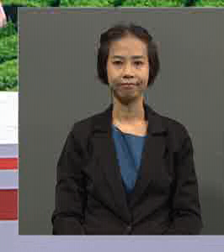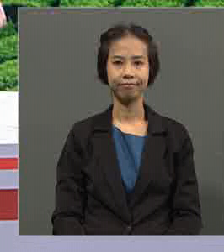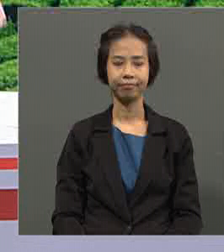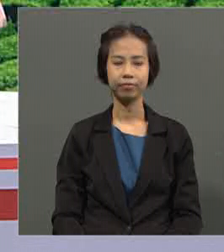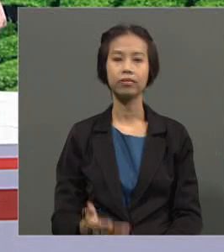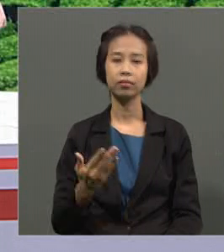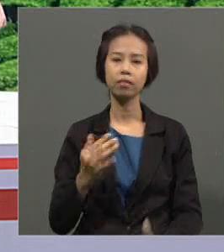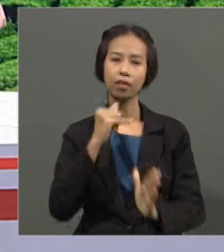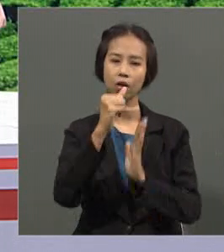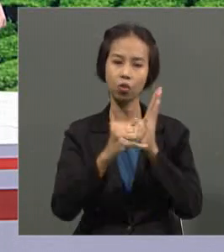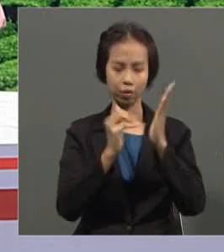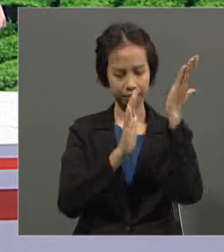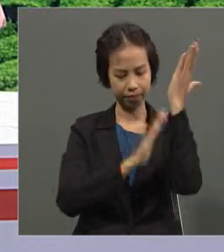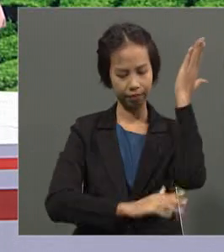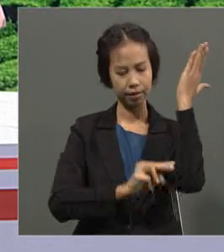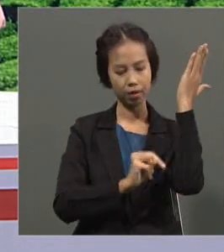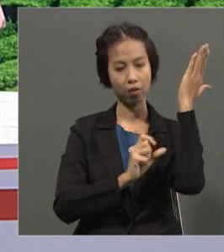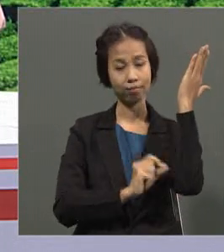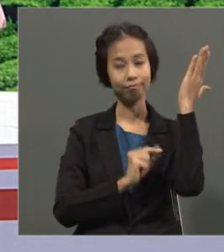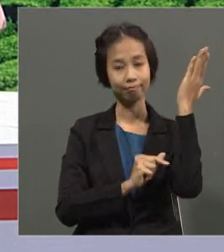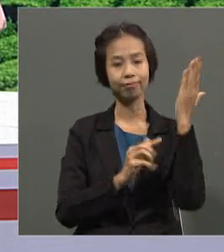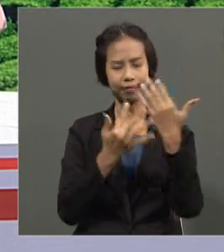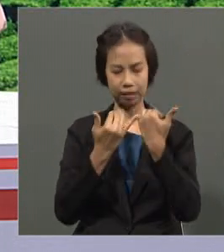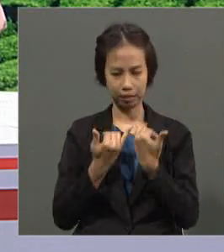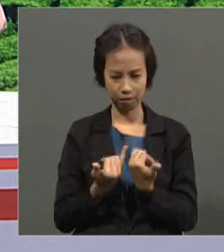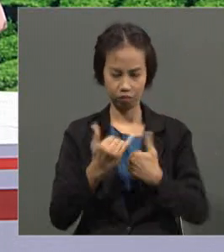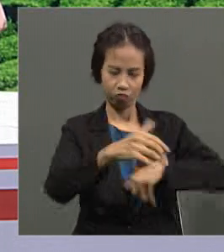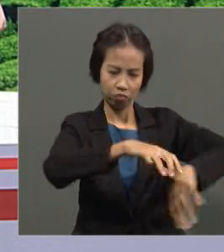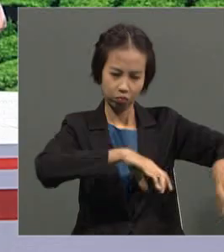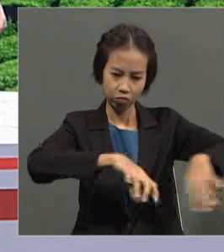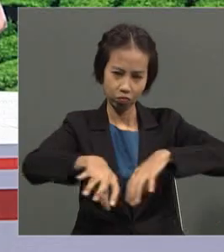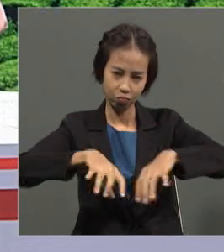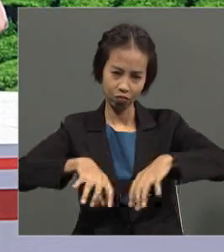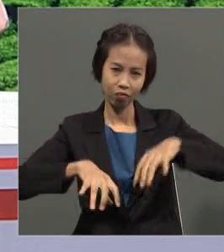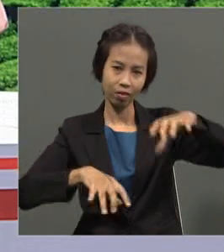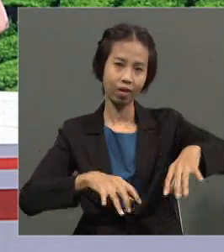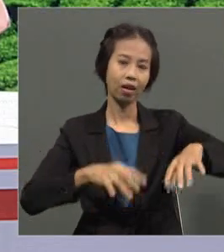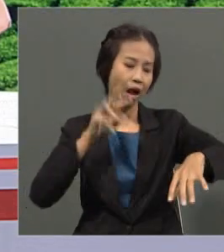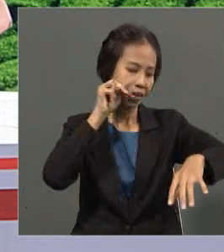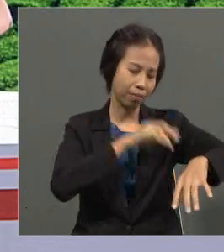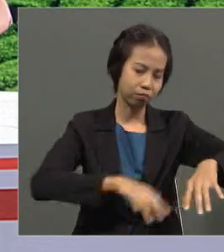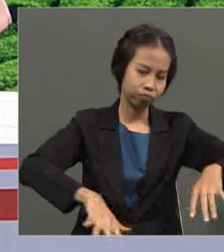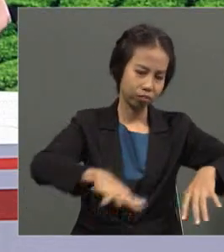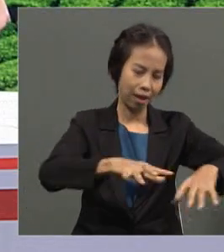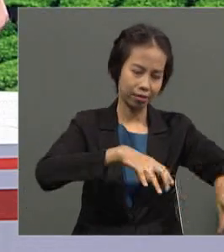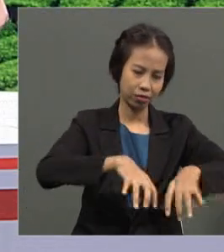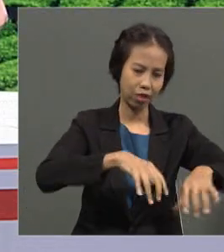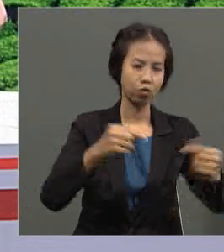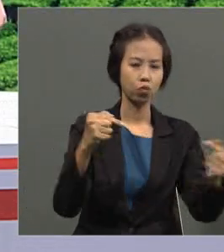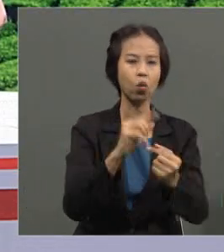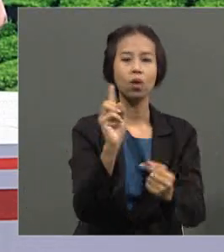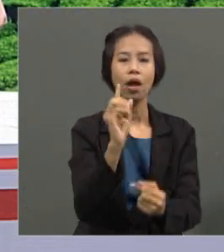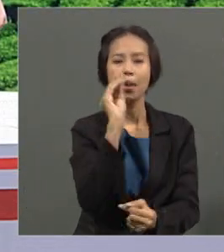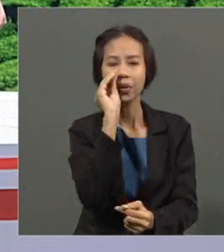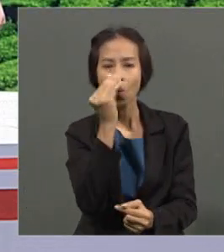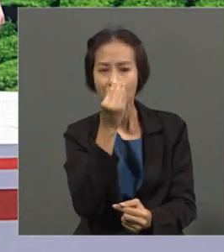ต่อกันที่จังหวัดนครราชสีมานะคะมีการเนรมิตพื้นที่โดยรอบบึงหัวทะเลให้เป็นสวนดอกไม้เมืองหนาวพร้อม